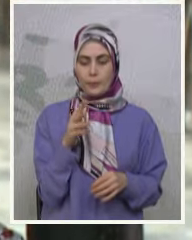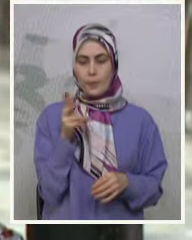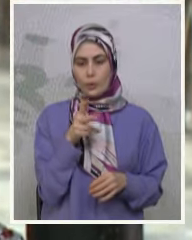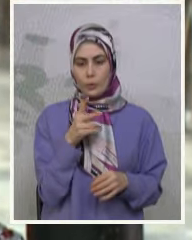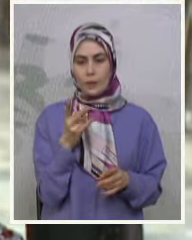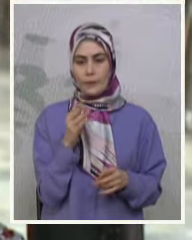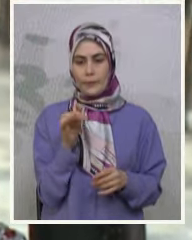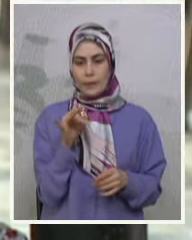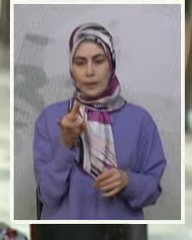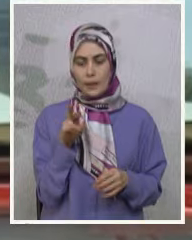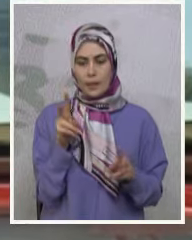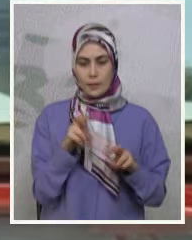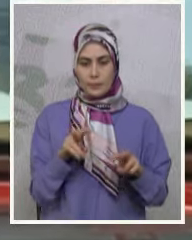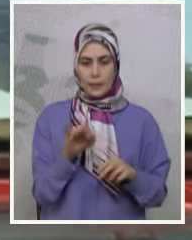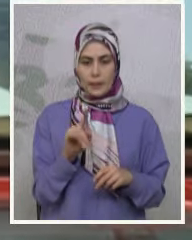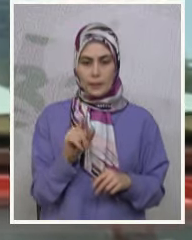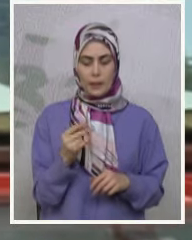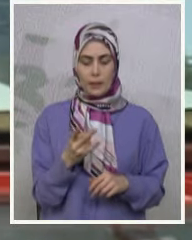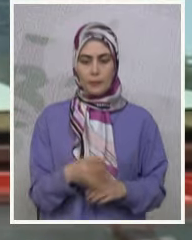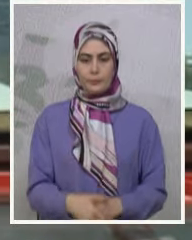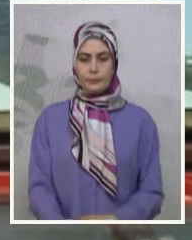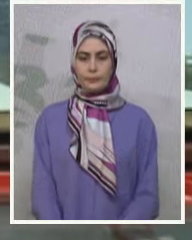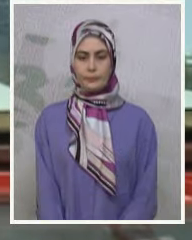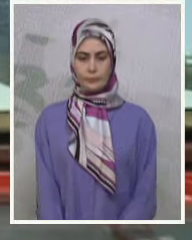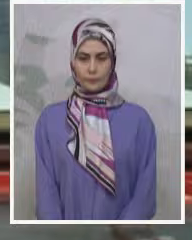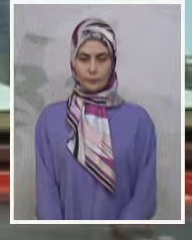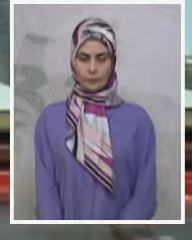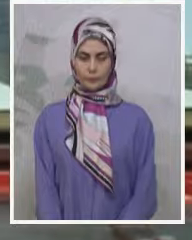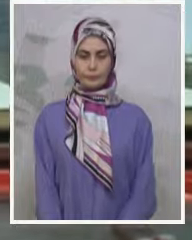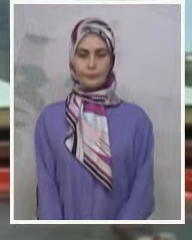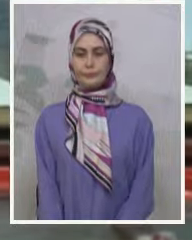товары ветеринарной экспертизе. Дана Плиева, Акрамат Досхоев, Новости 24.